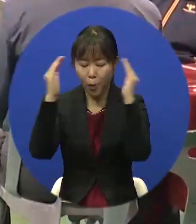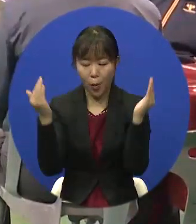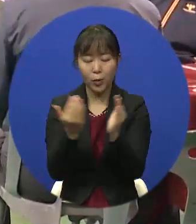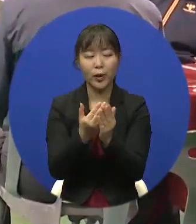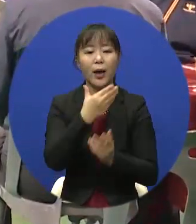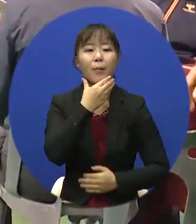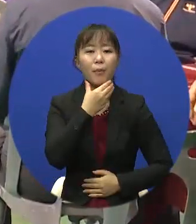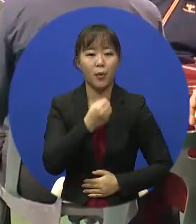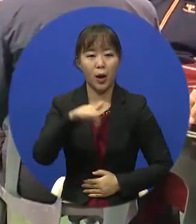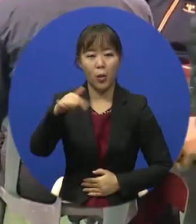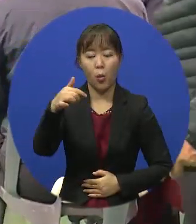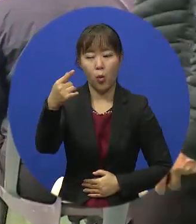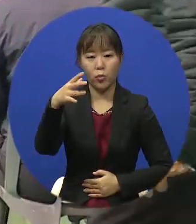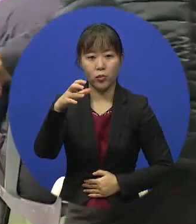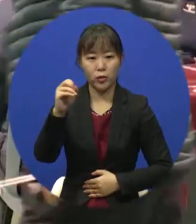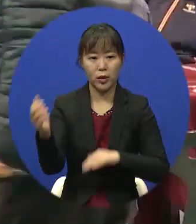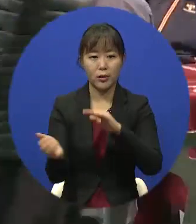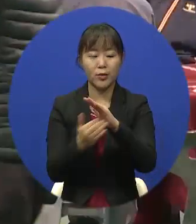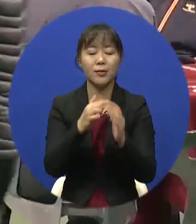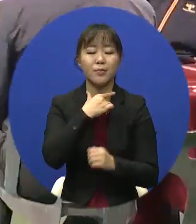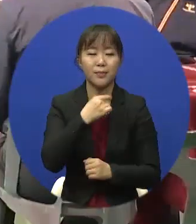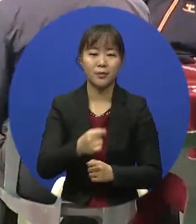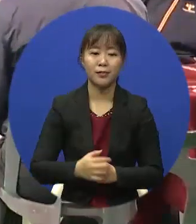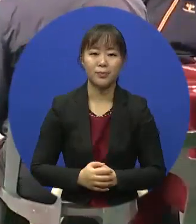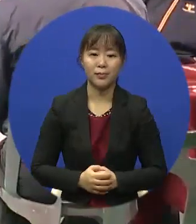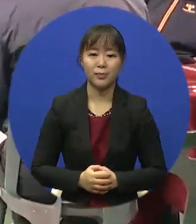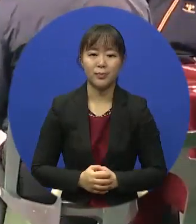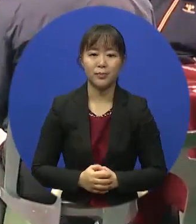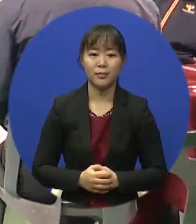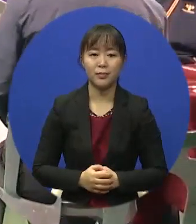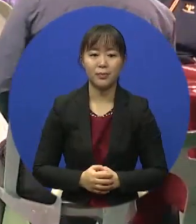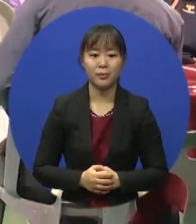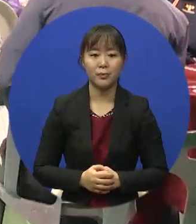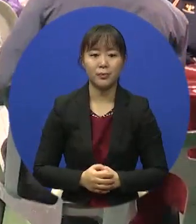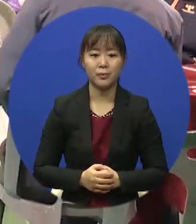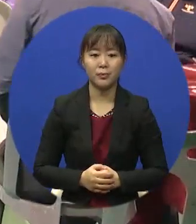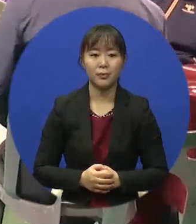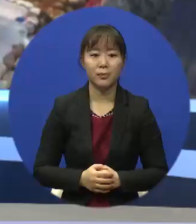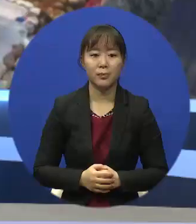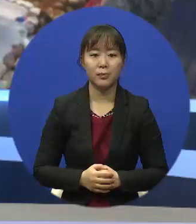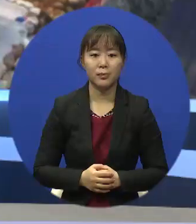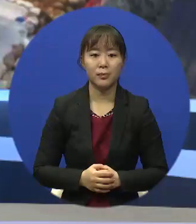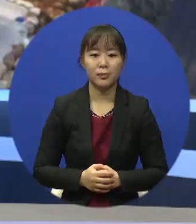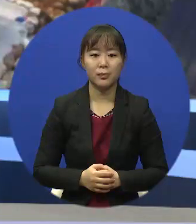모두가 행복한 고흥군이 되길 기대합니다. 복지TV 뉴스 박하은입니다.